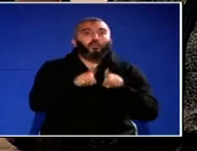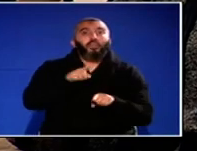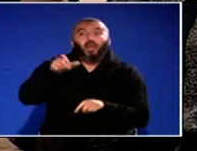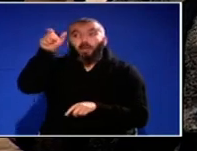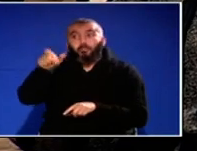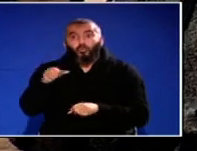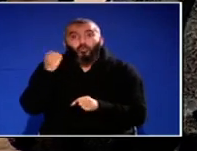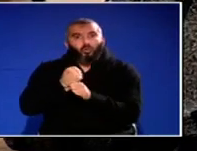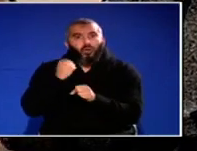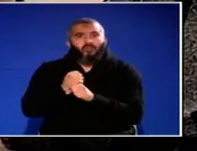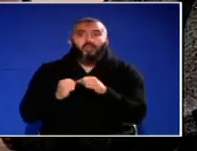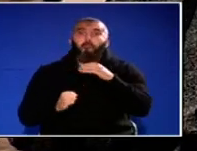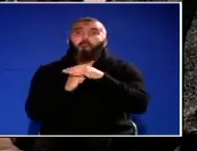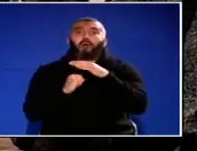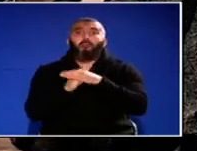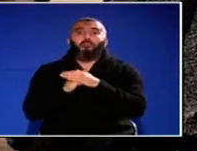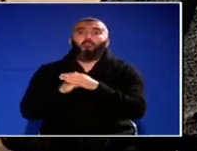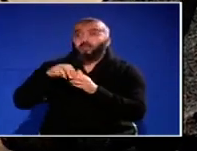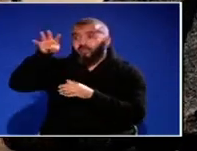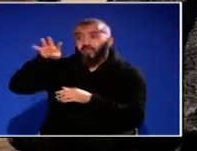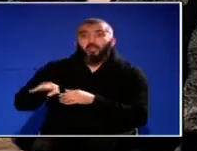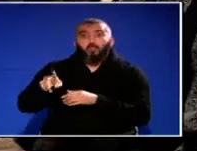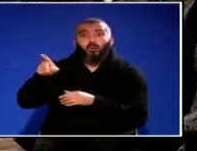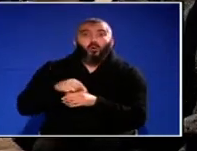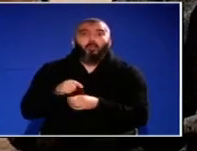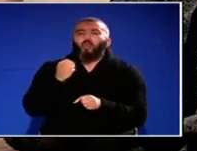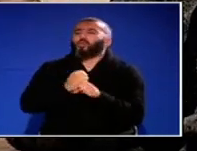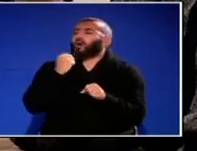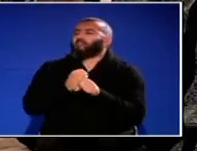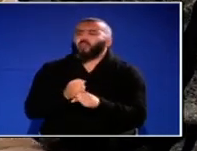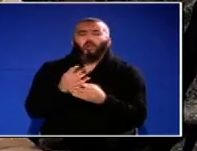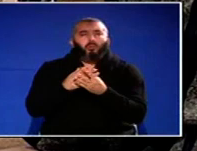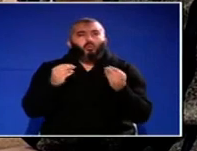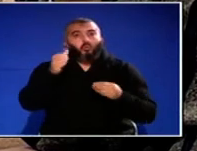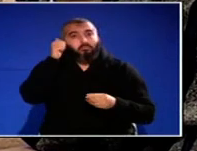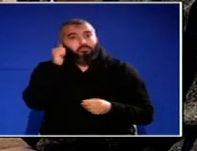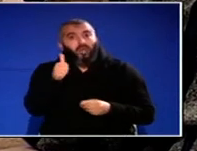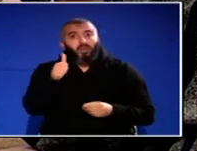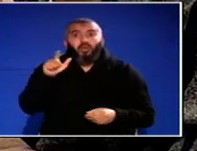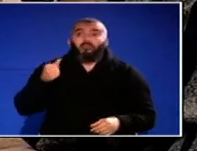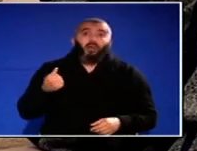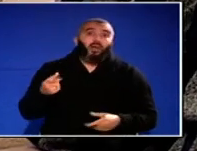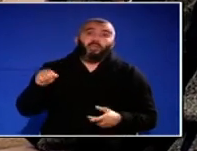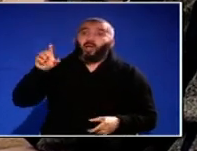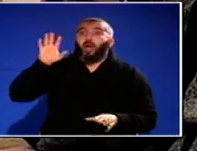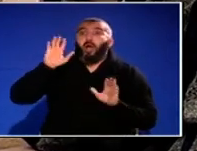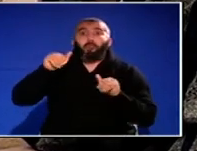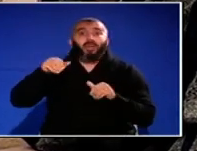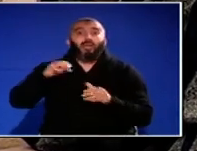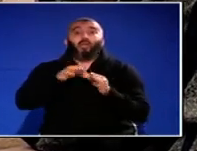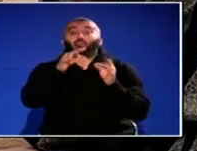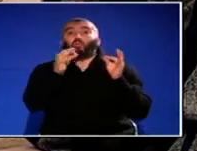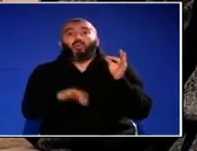عمل كمن عاش 100 سنة، كمن عاش 200 سنة، كمن عاش 300 سنة. فهذا فضل من الله. أولا لابد